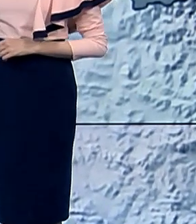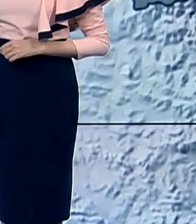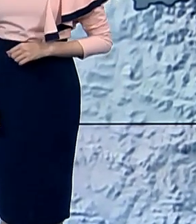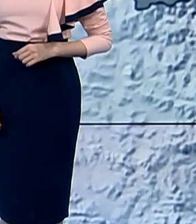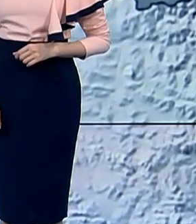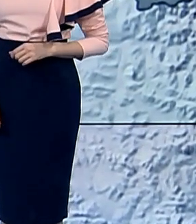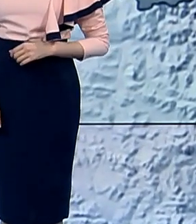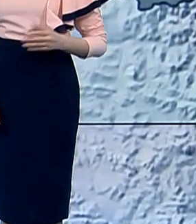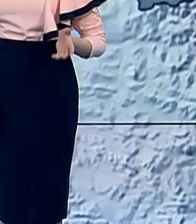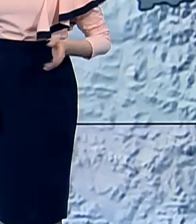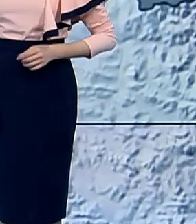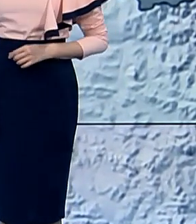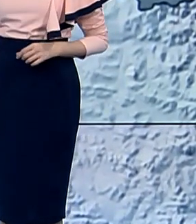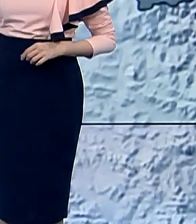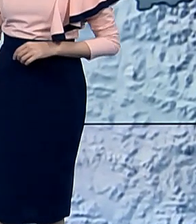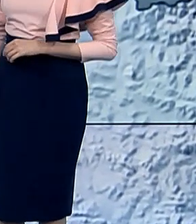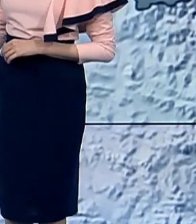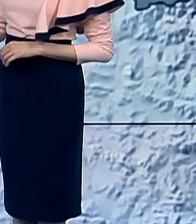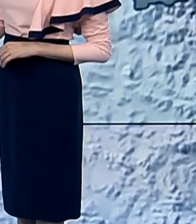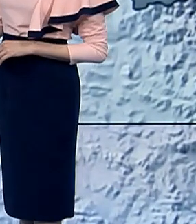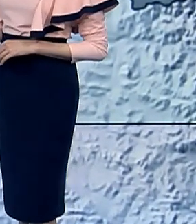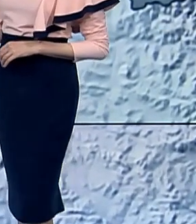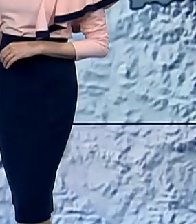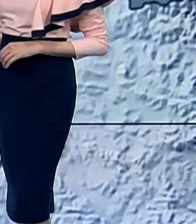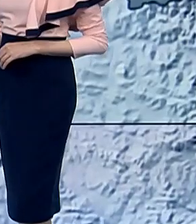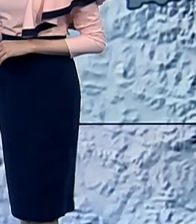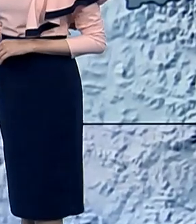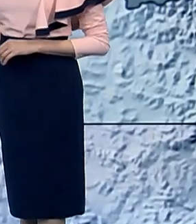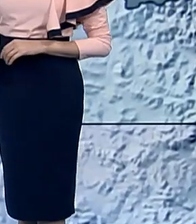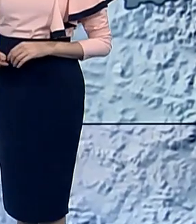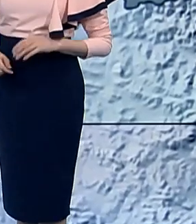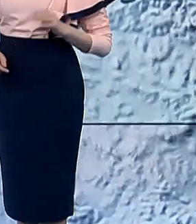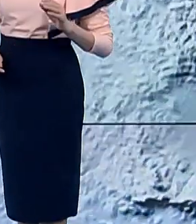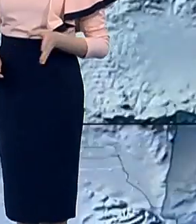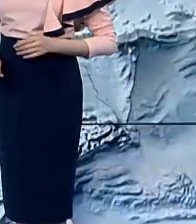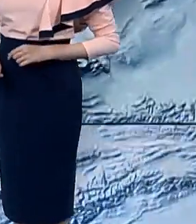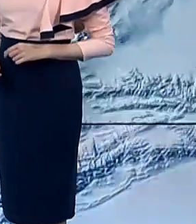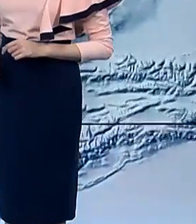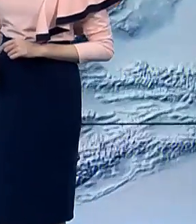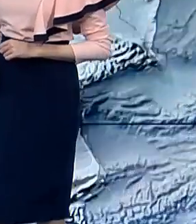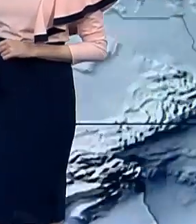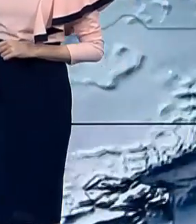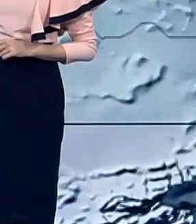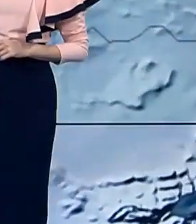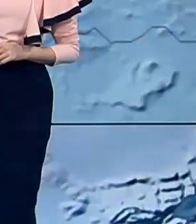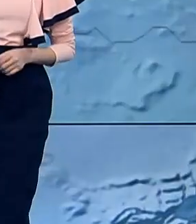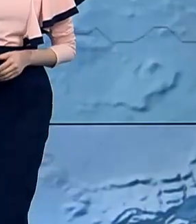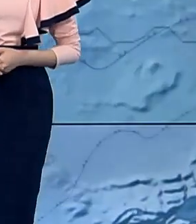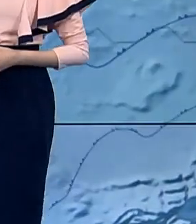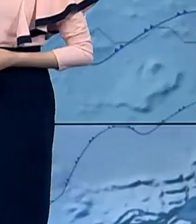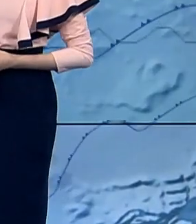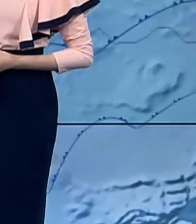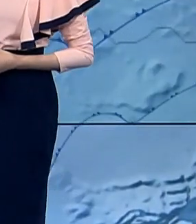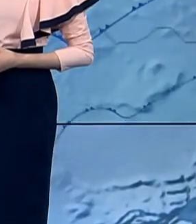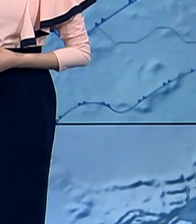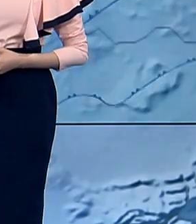1-2 градус жоғары. Павлодарда күн ашық, күндіз 1, түнде 12 градус суық. Орталықта да күн ашық, Қарағандыда термометр